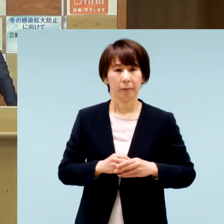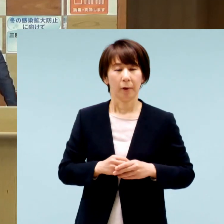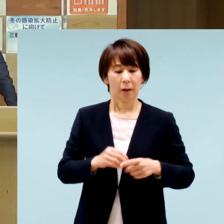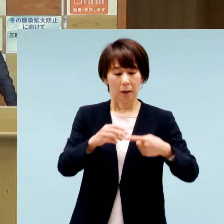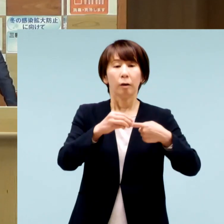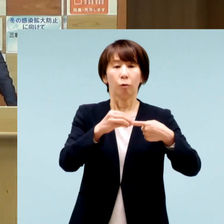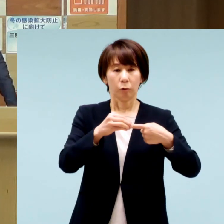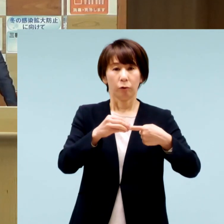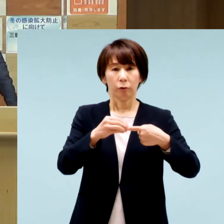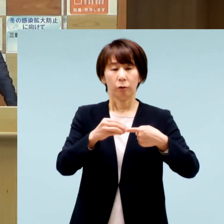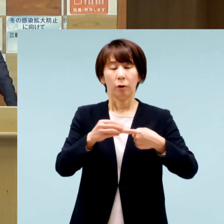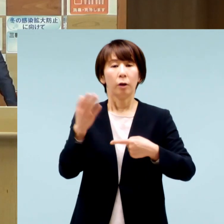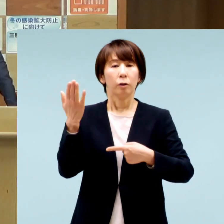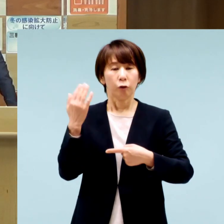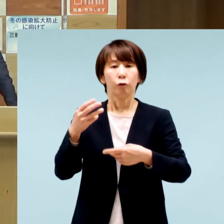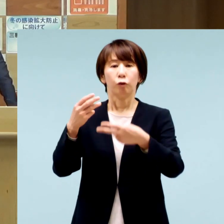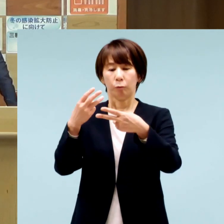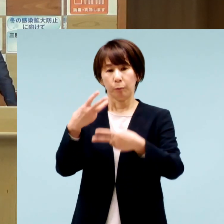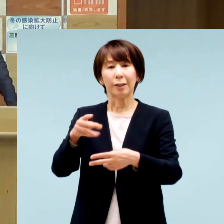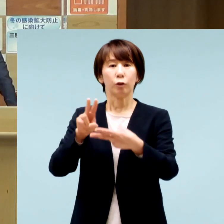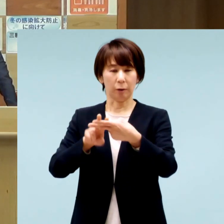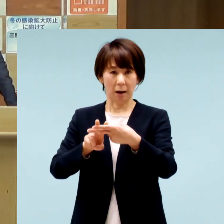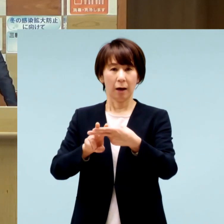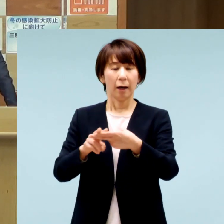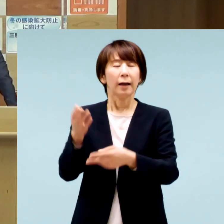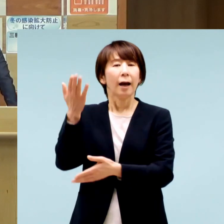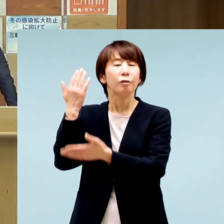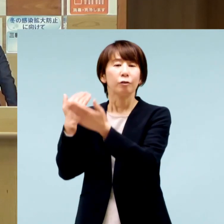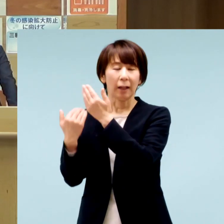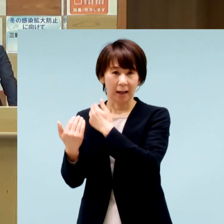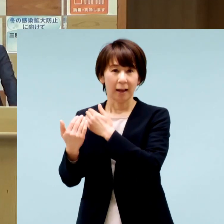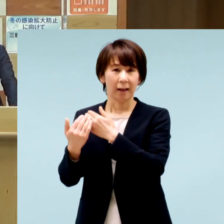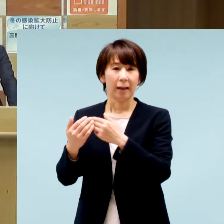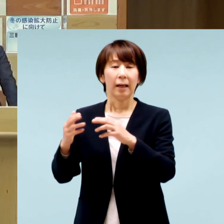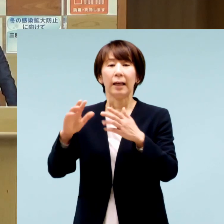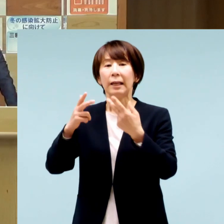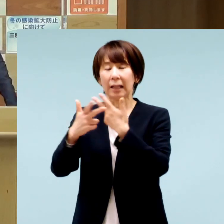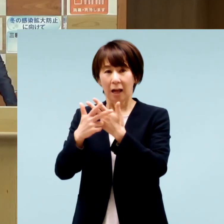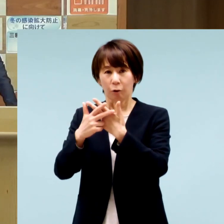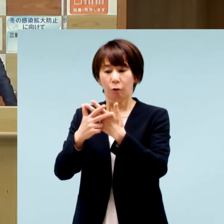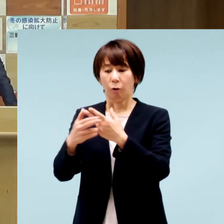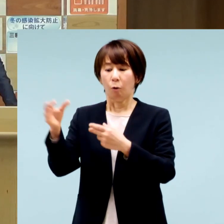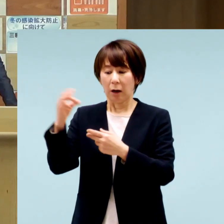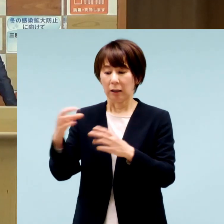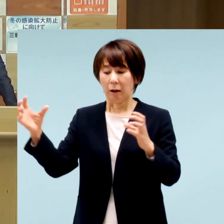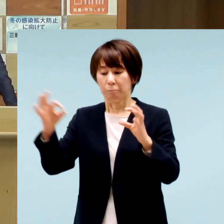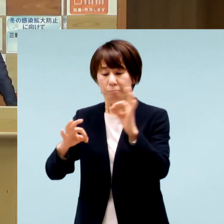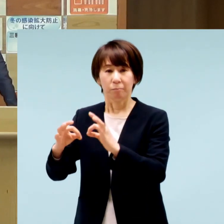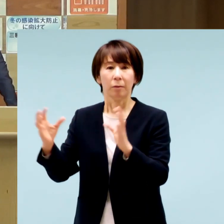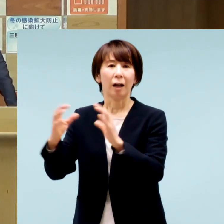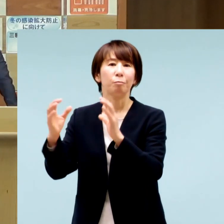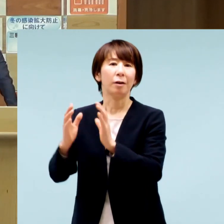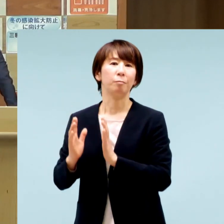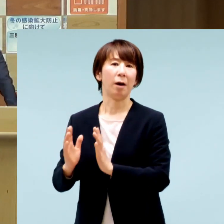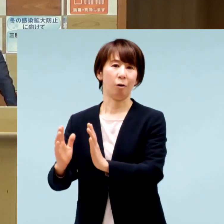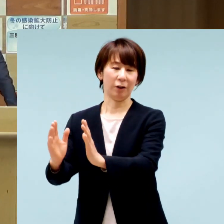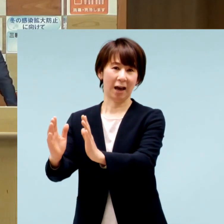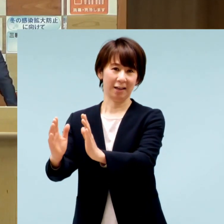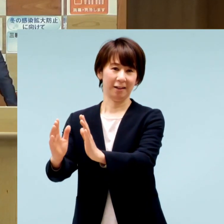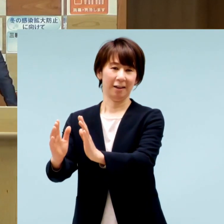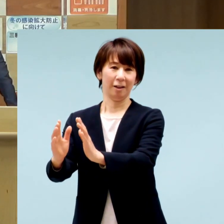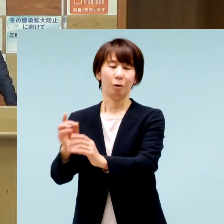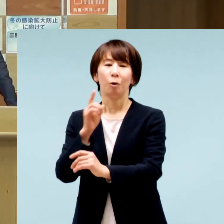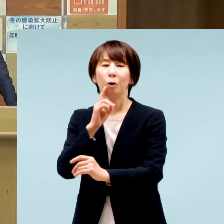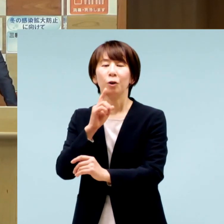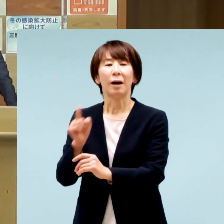支店はかつて北のウォール街と呼ばれた小樽市いろんな地区の姿